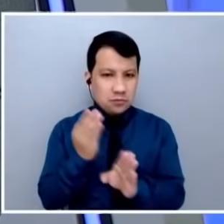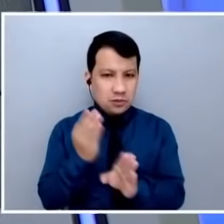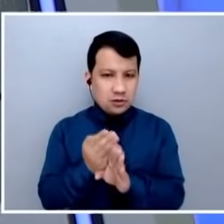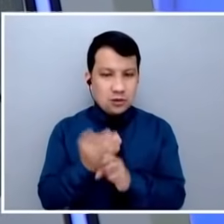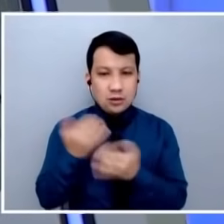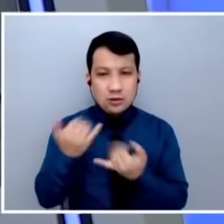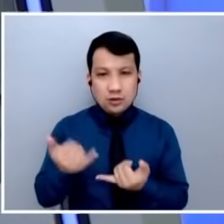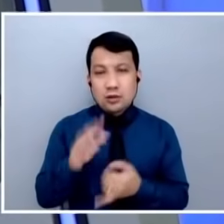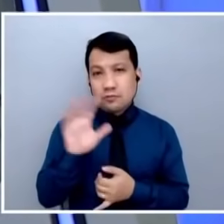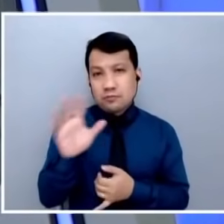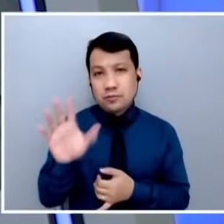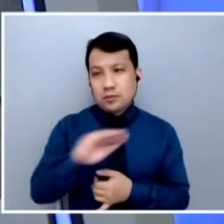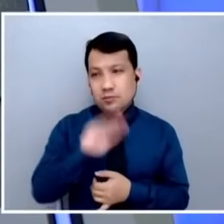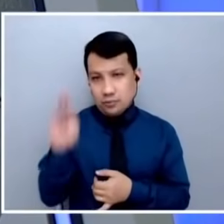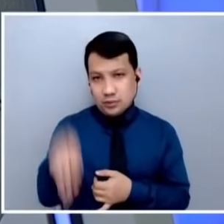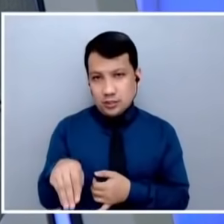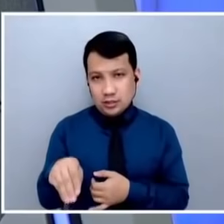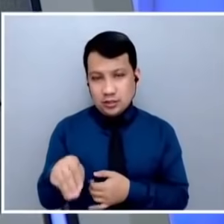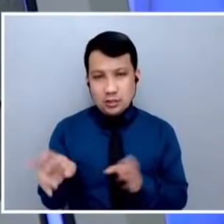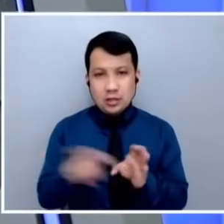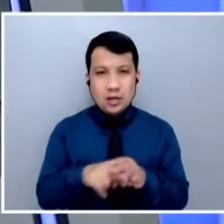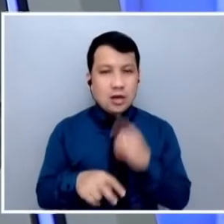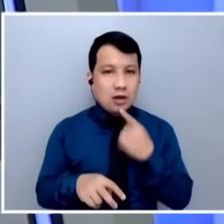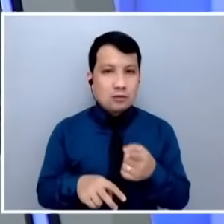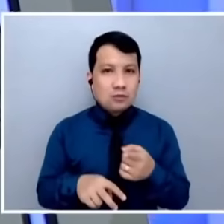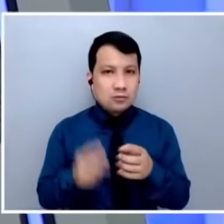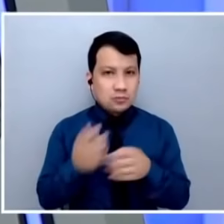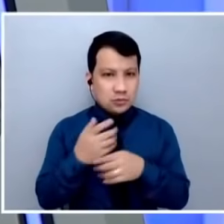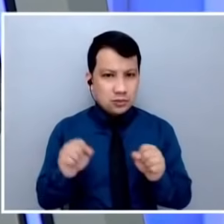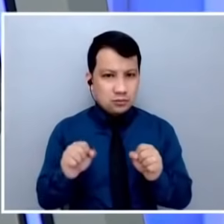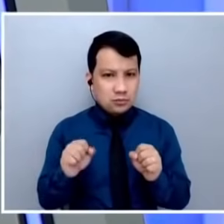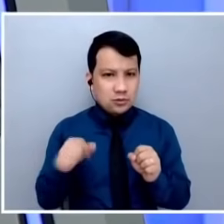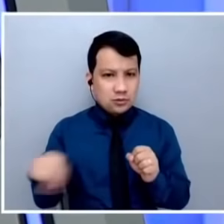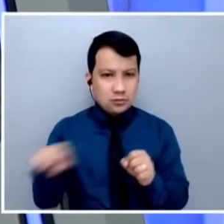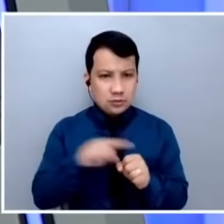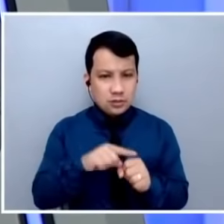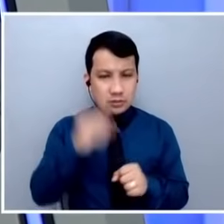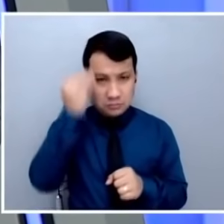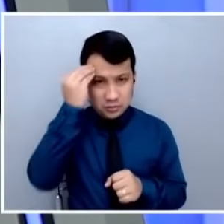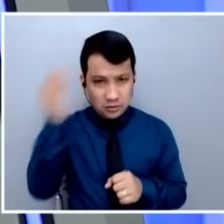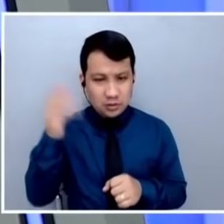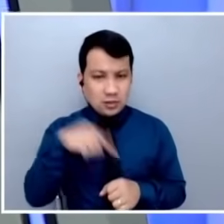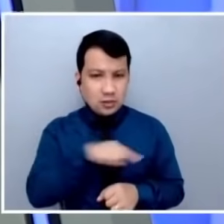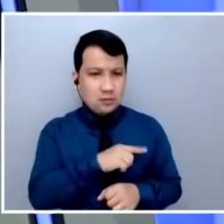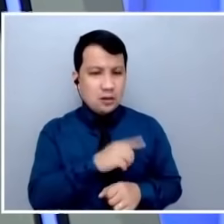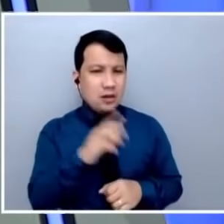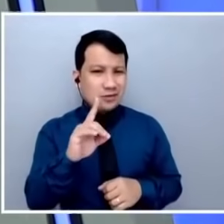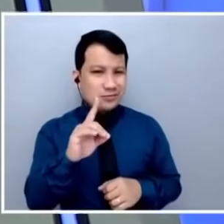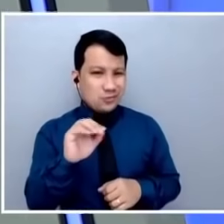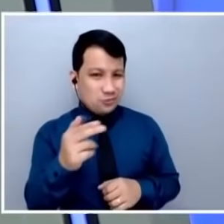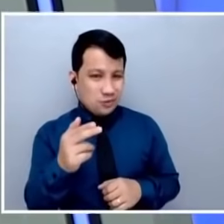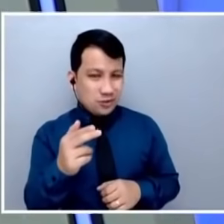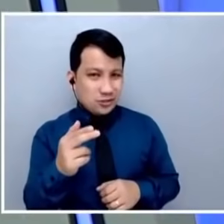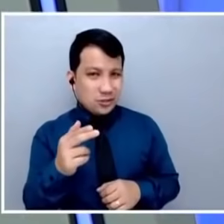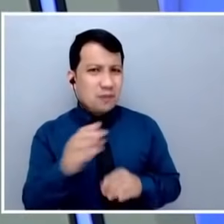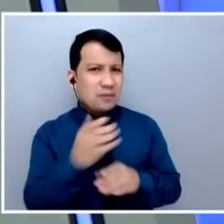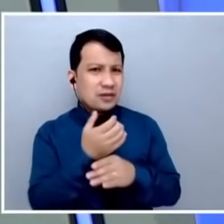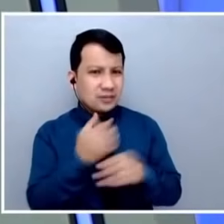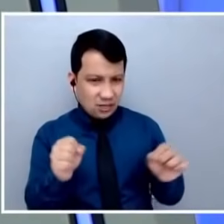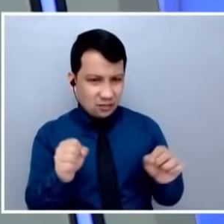kasalukuyang 50% capacity. Ligtas umano ito, sabi po naman ng Department of Health, kahit hindi na